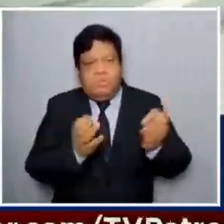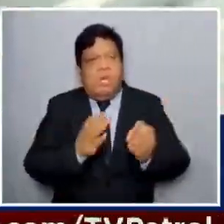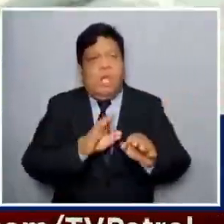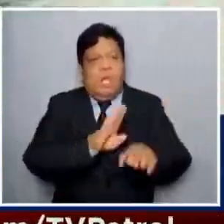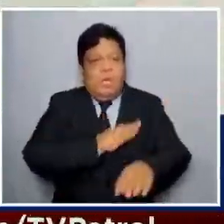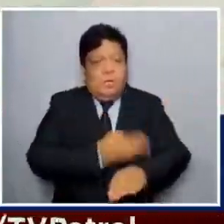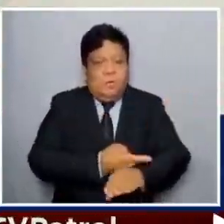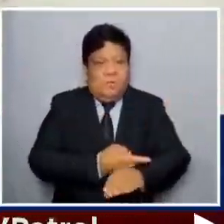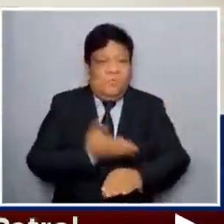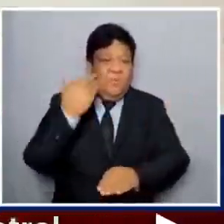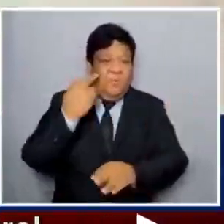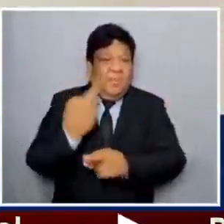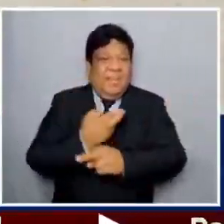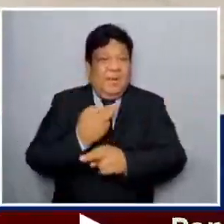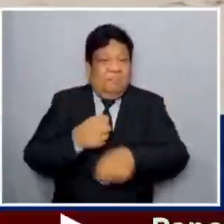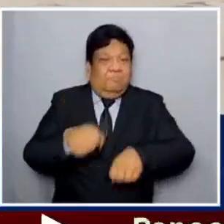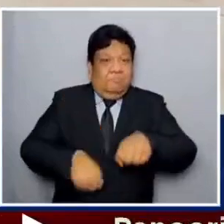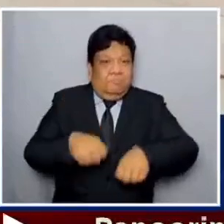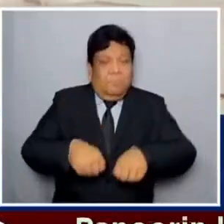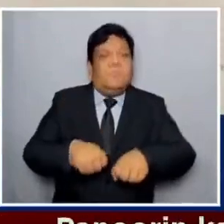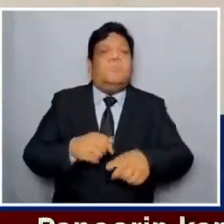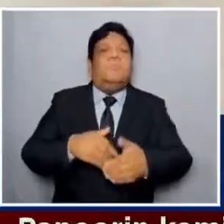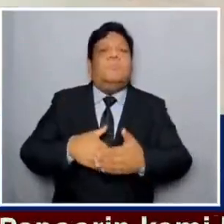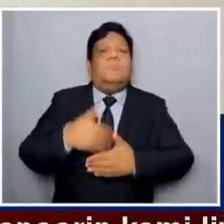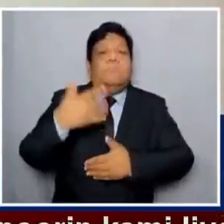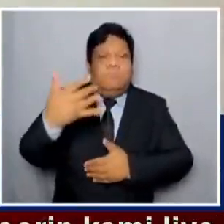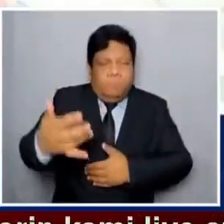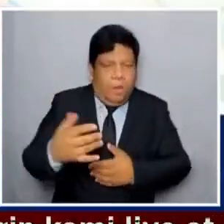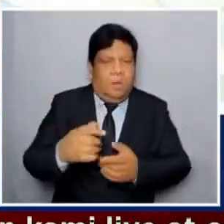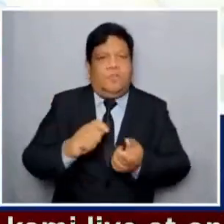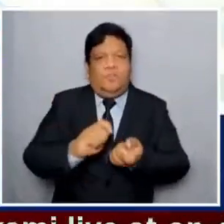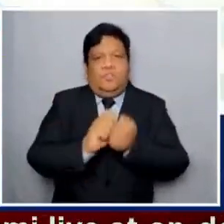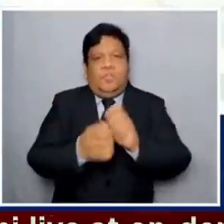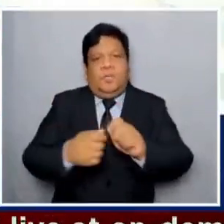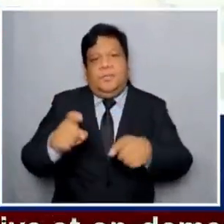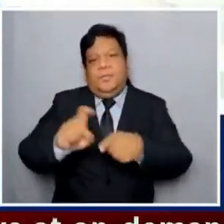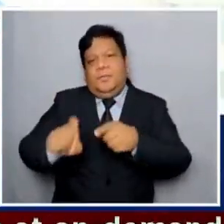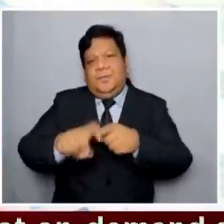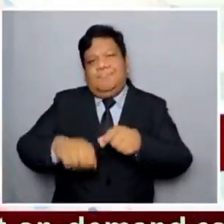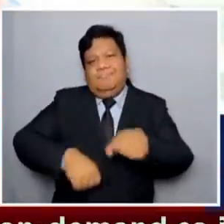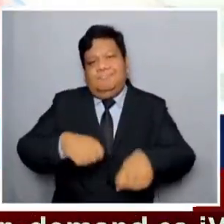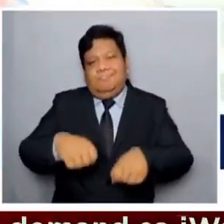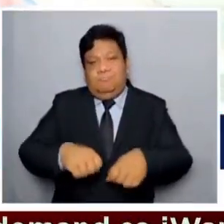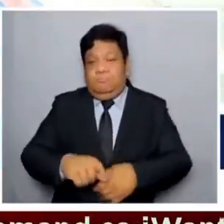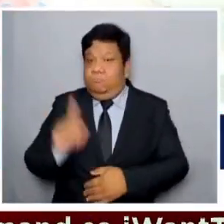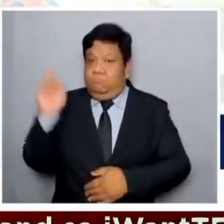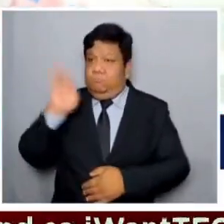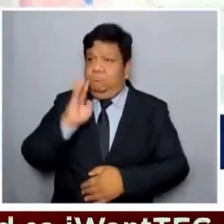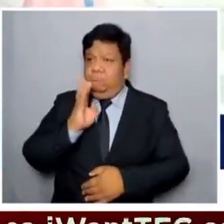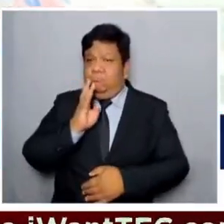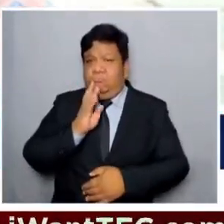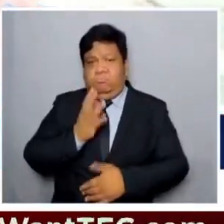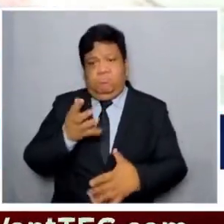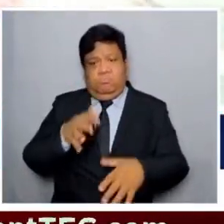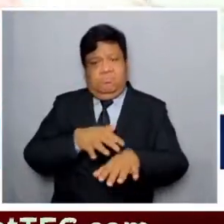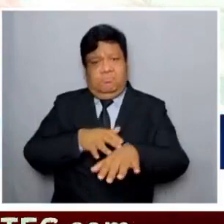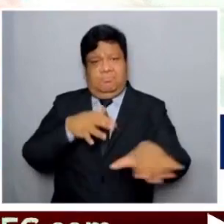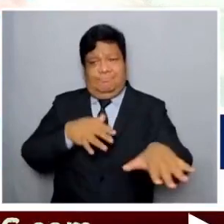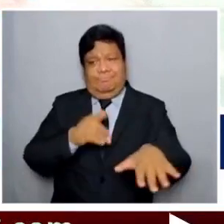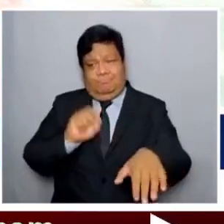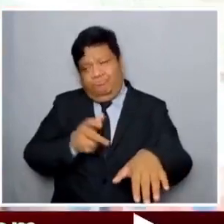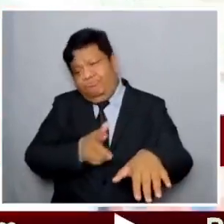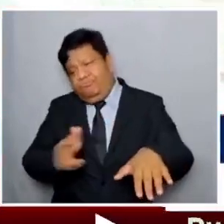bisikleta hanggang sa nag-i-e-bike na. Convenient sa traffic, tsaka eco-friendly.